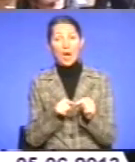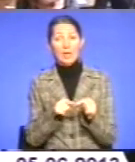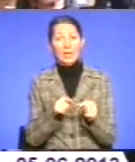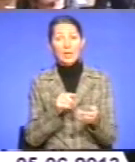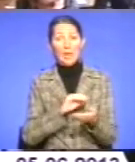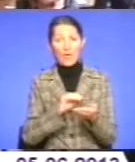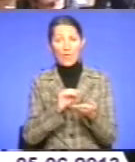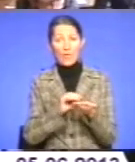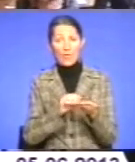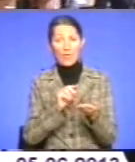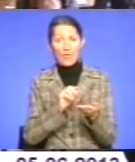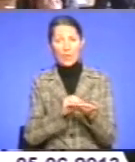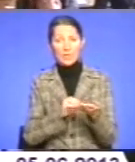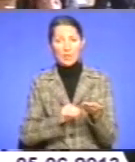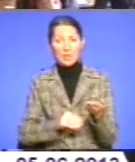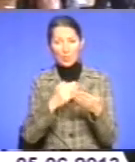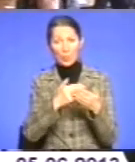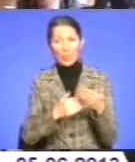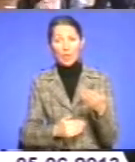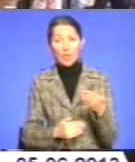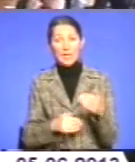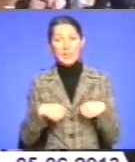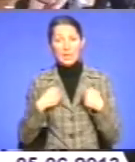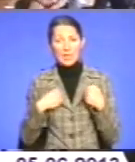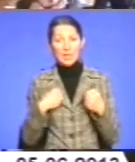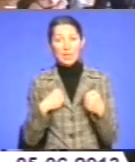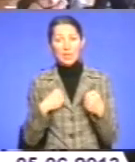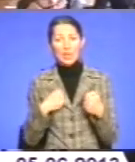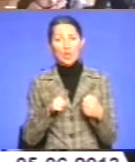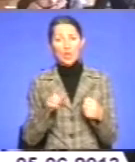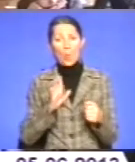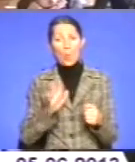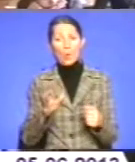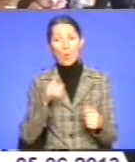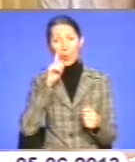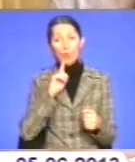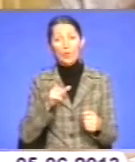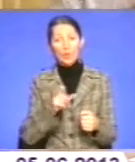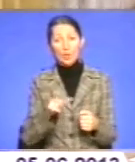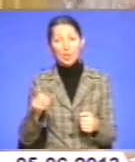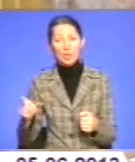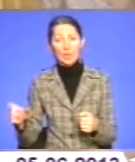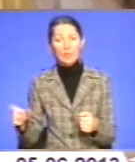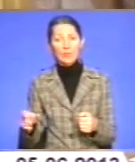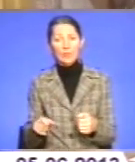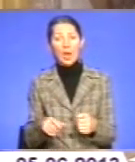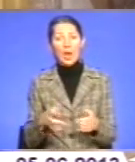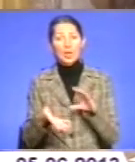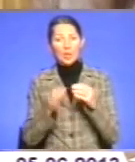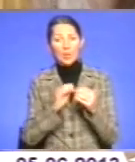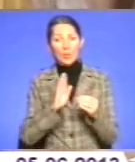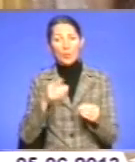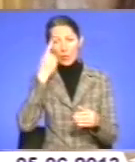вказані всі пункти. Ну і старатися, щоб було комфортно дітям. Результати знов будуть відомі